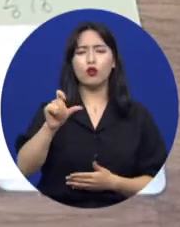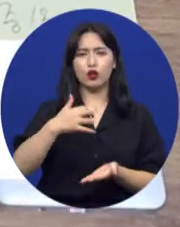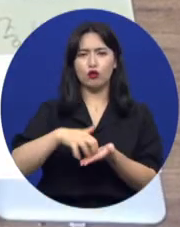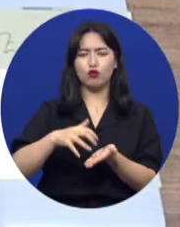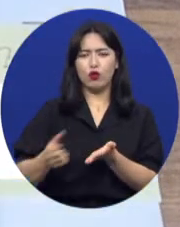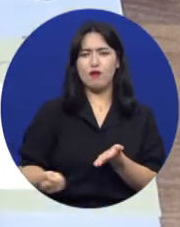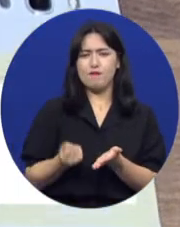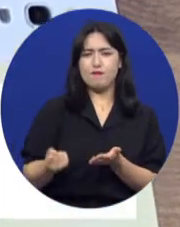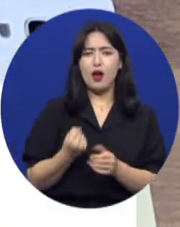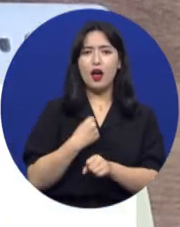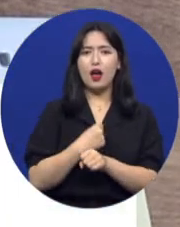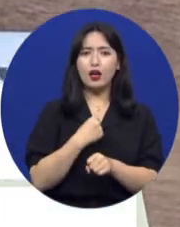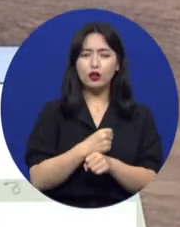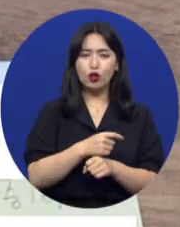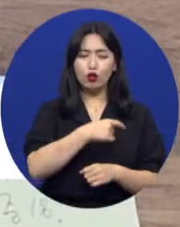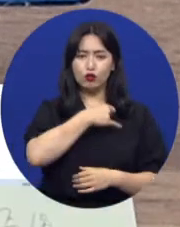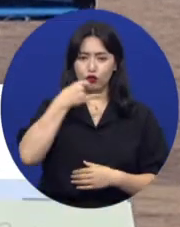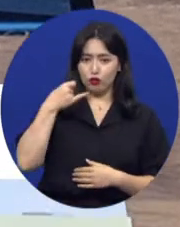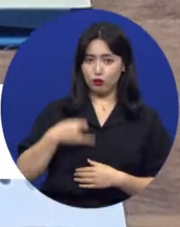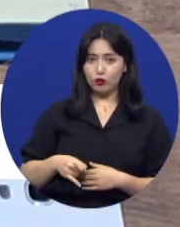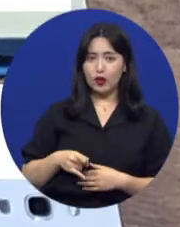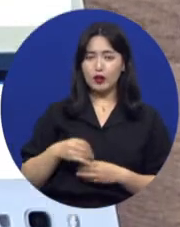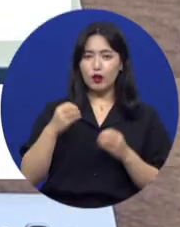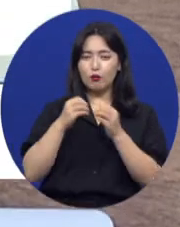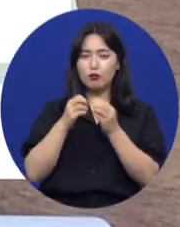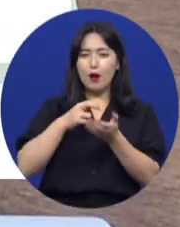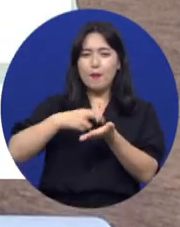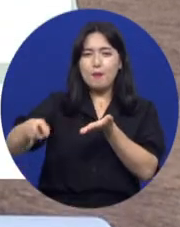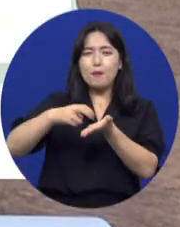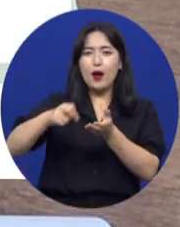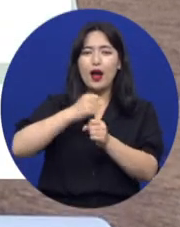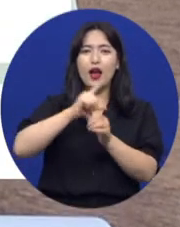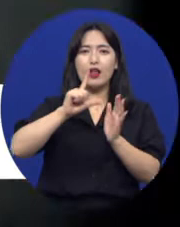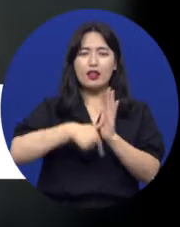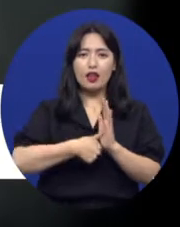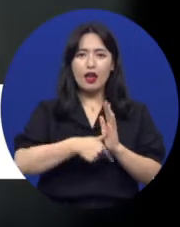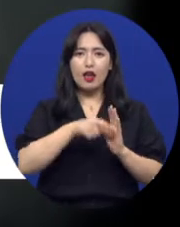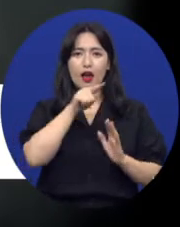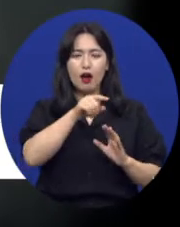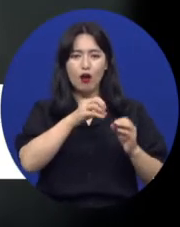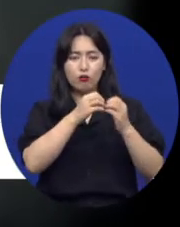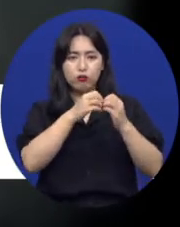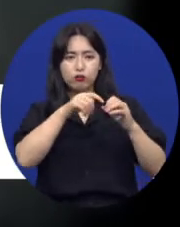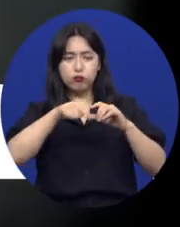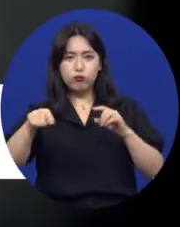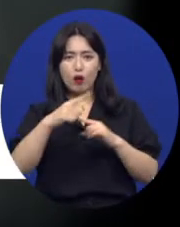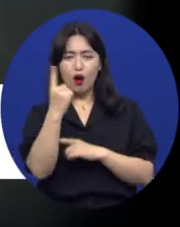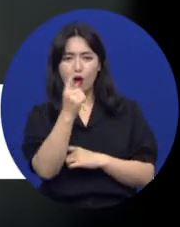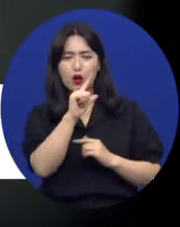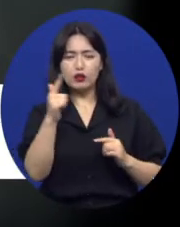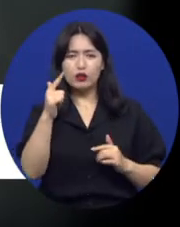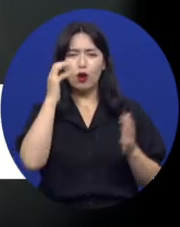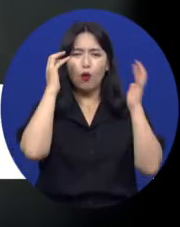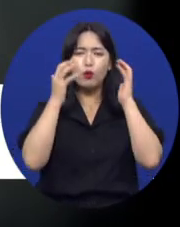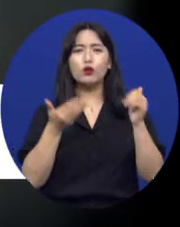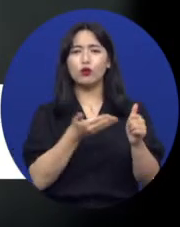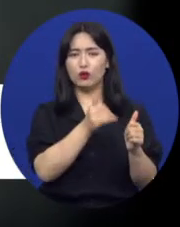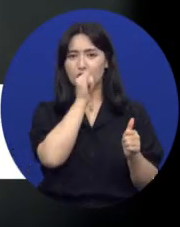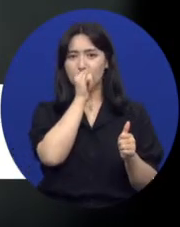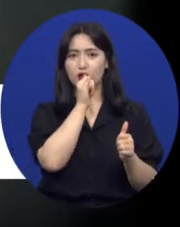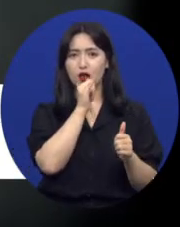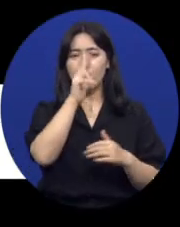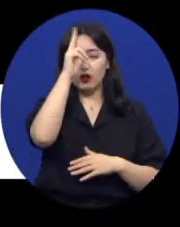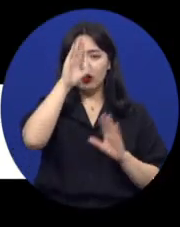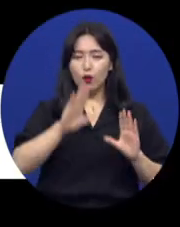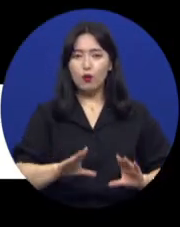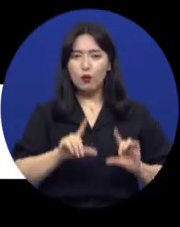싣고 다니며 중국에서 메신저 pc 문자를 보낼 때 기지국의 혼선을 준 혐의를 받고 있습니다 경찰은 올